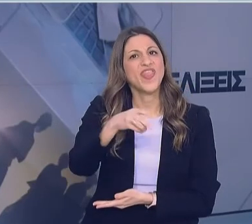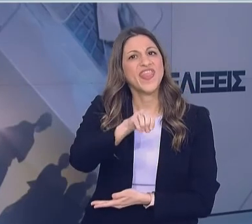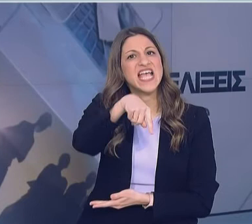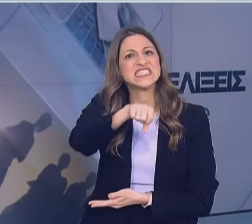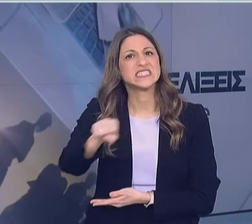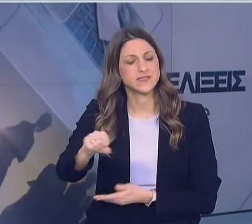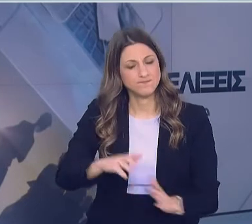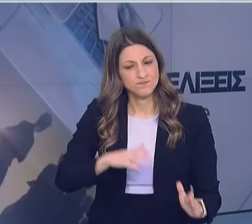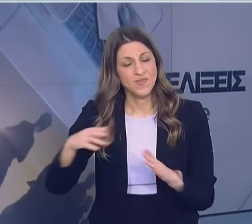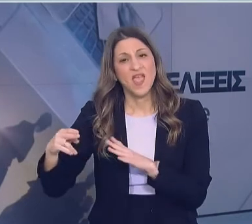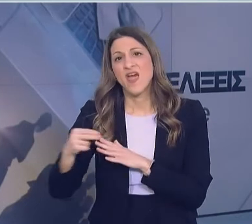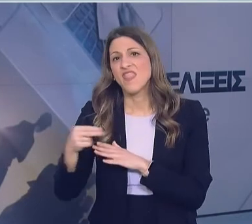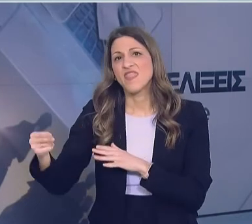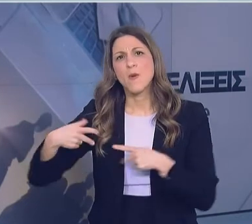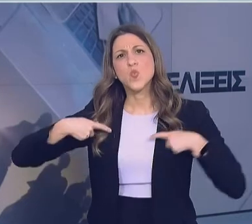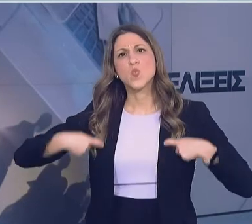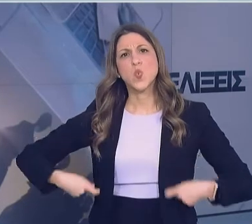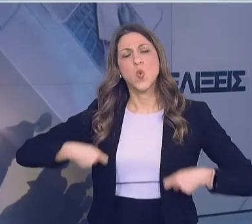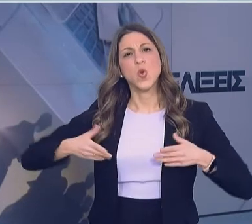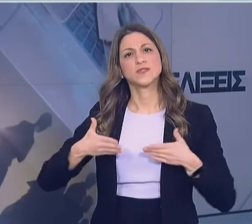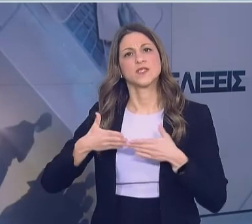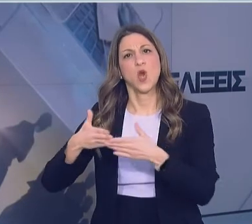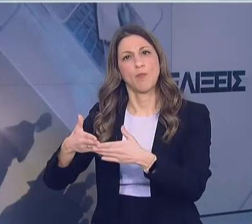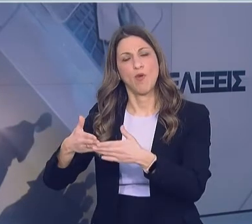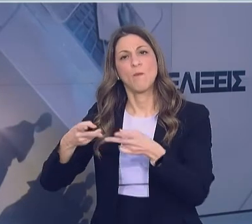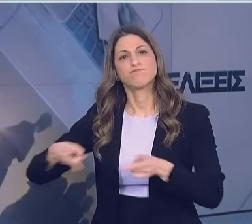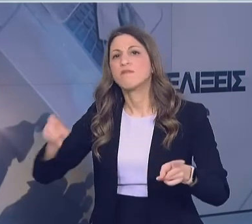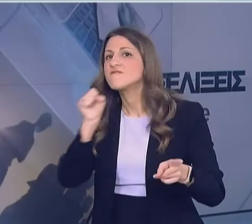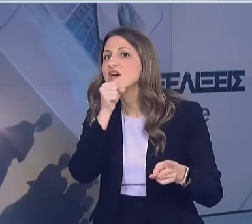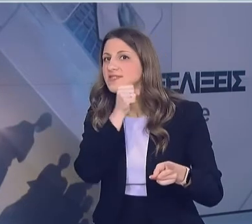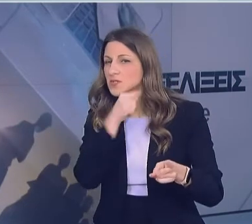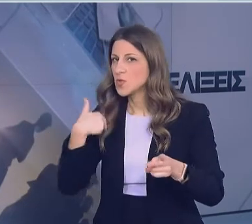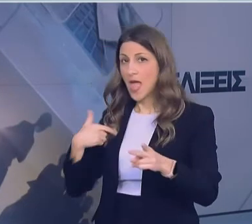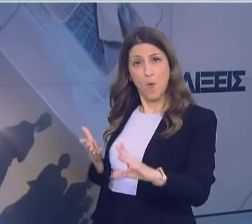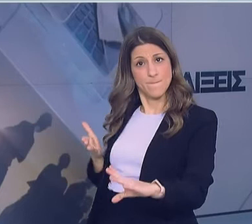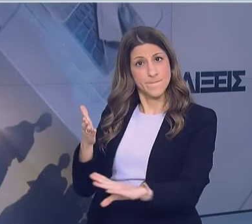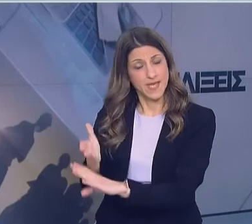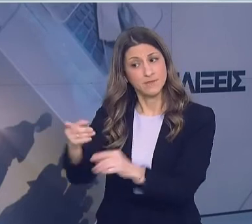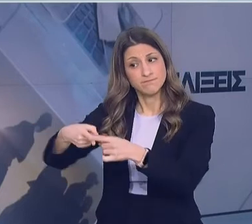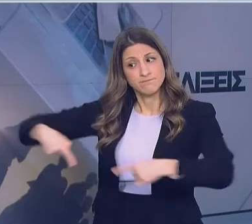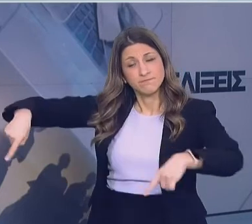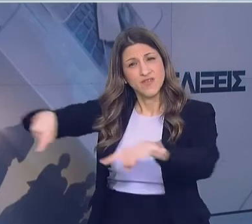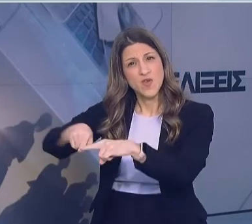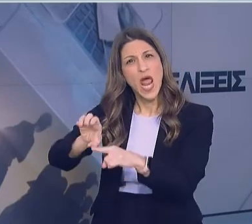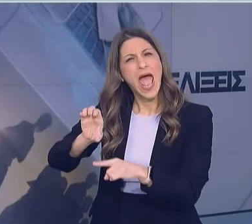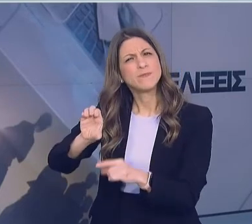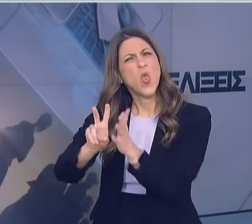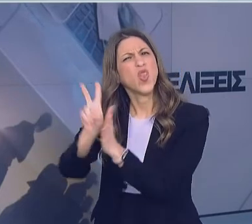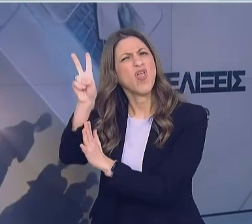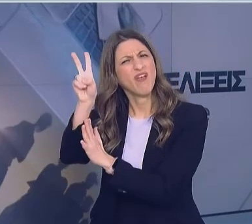επιβατικό Βενιζέλος, σήμερα, όπως γνωρίζετε, βρέθηκα στον Πειραιά, στην προβλήτα Ε12 που έχει